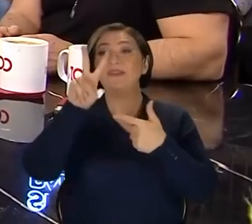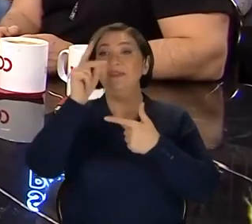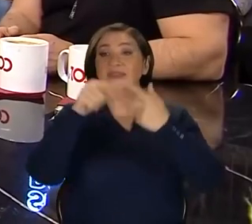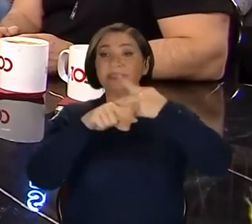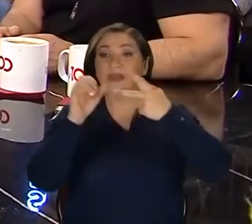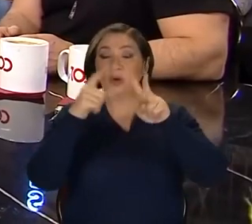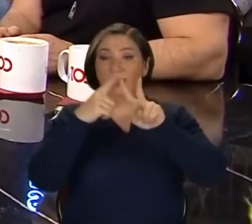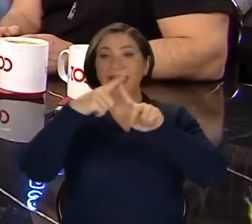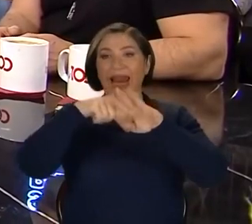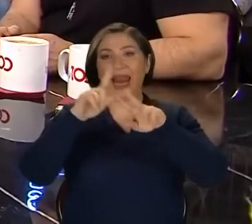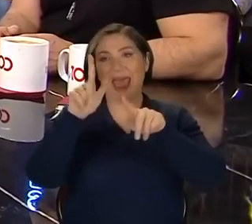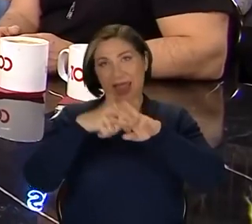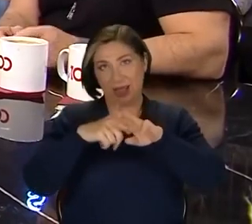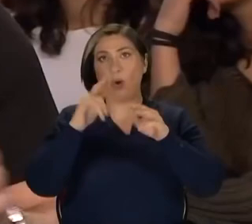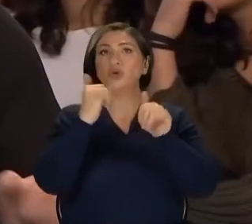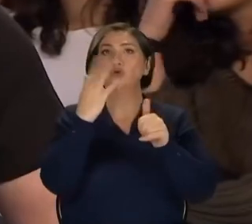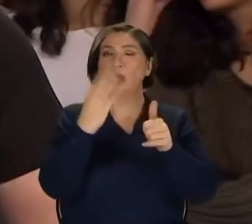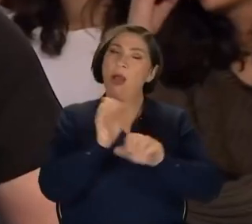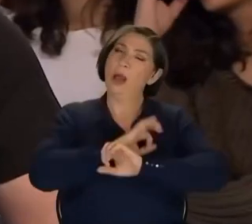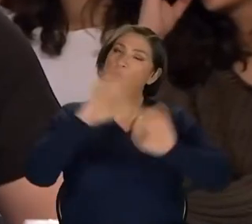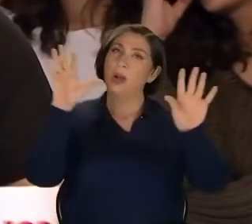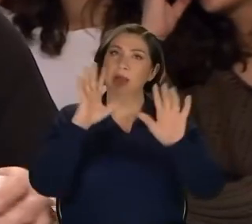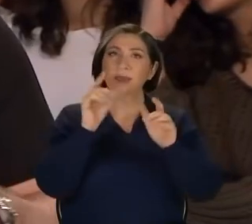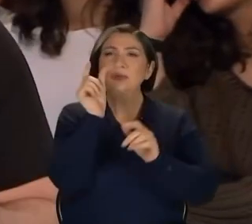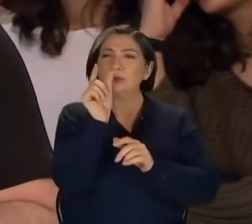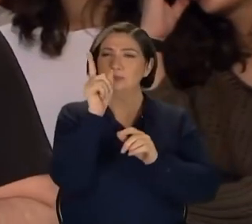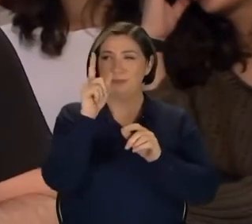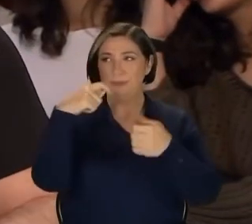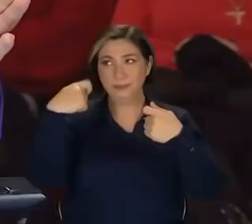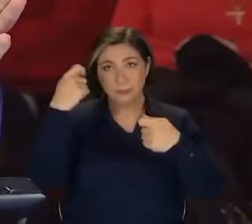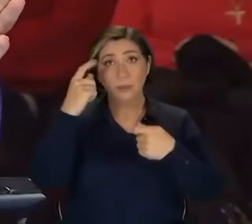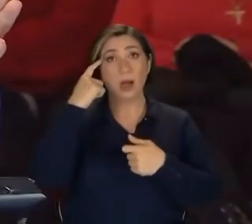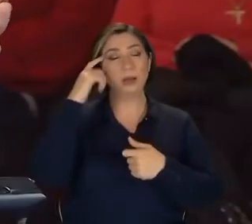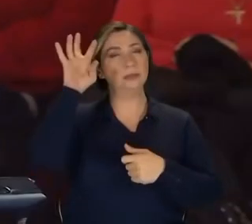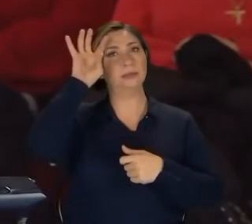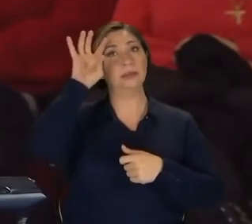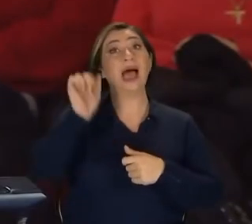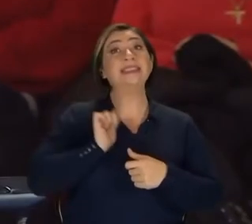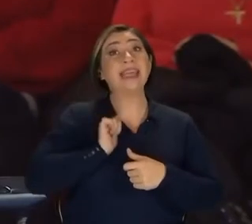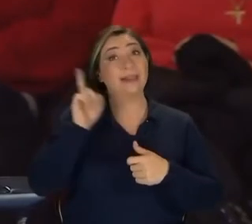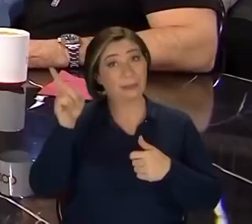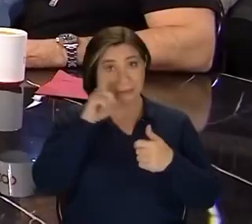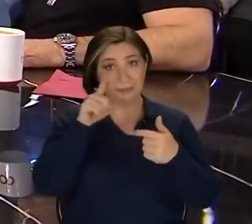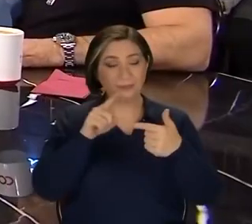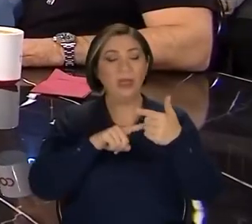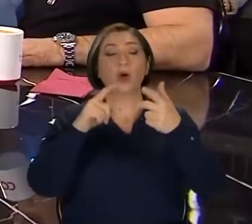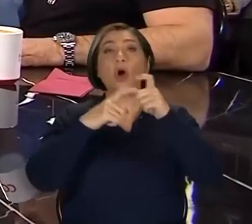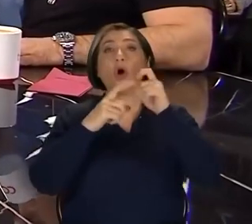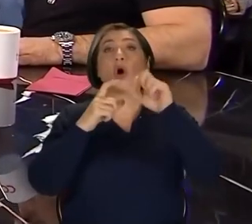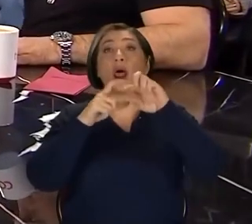Vizontele oyuncu olarak harikuladeydi. Küçük bir rol, çok akılda kalan askerdeydim bir rol. Askerdeydim o zaman. Evet.